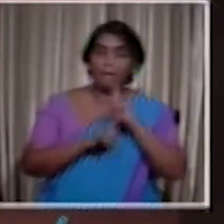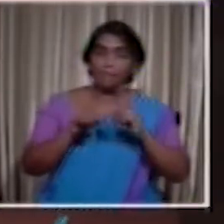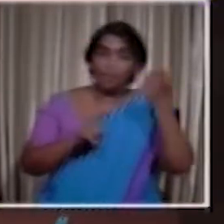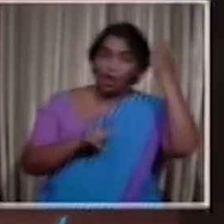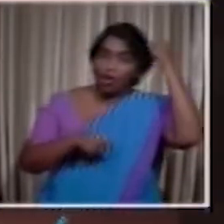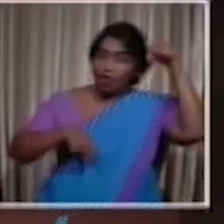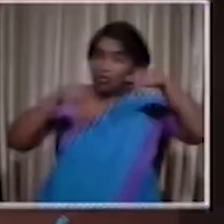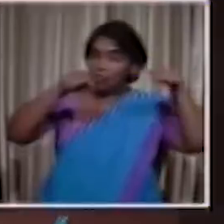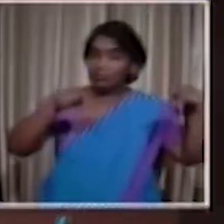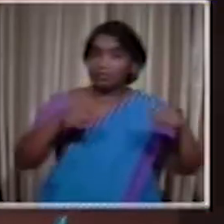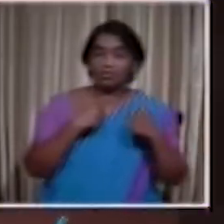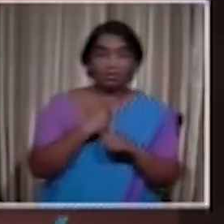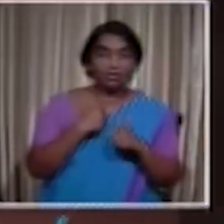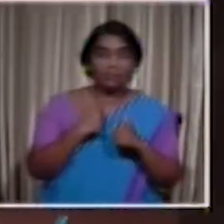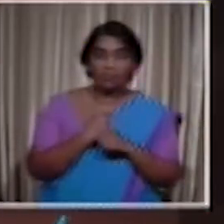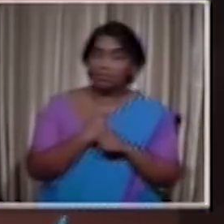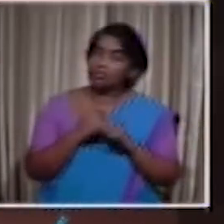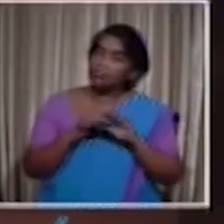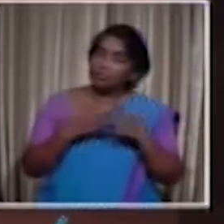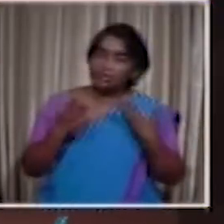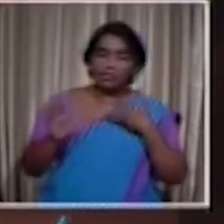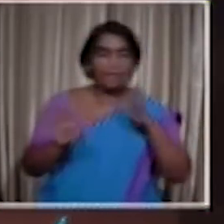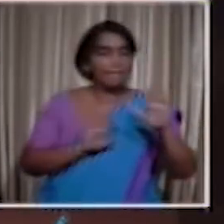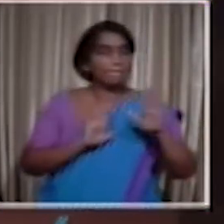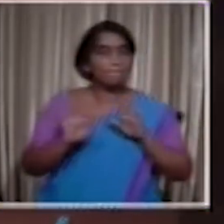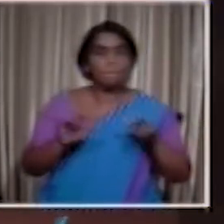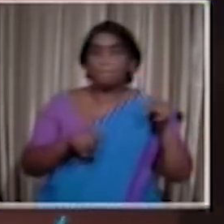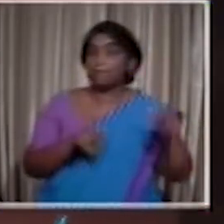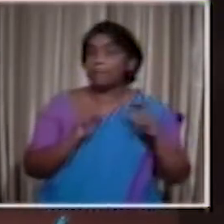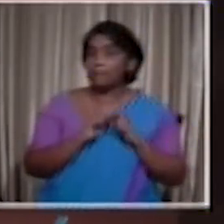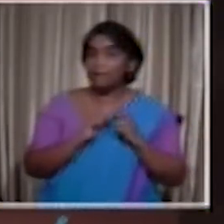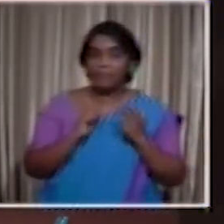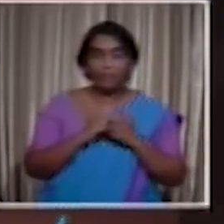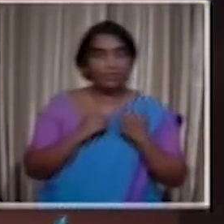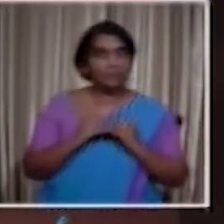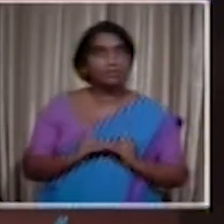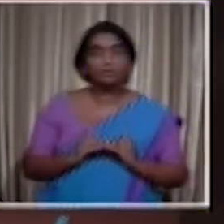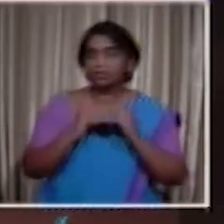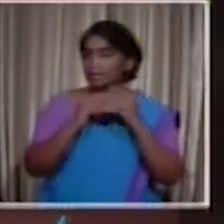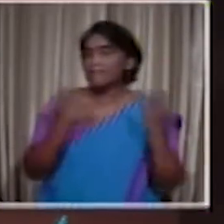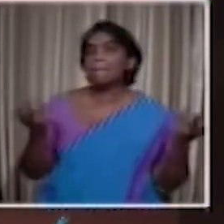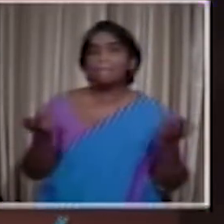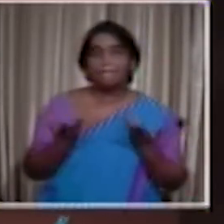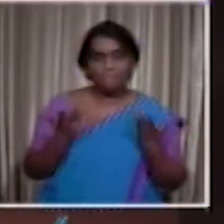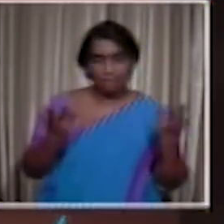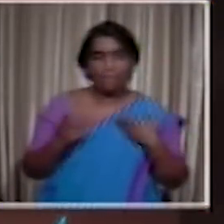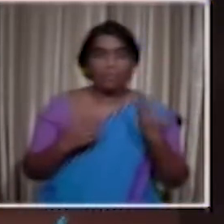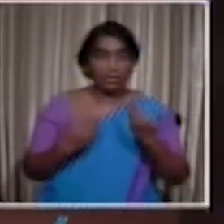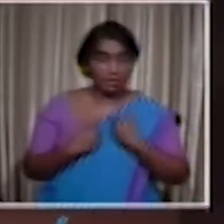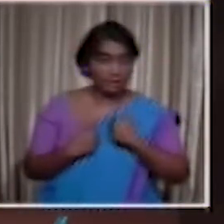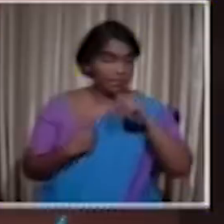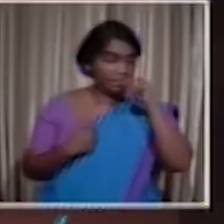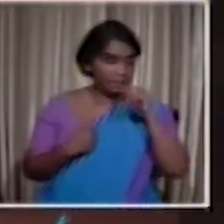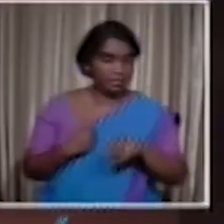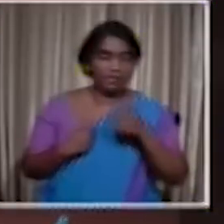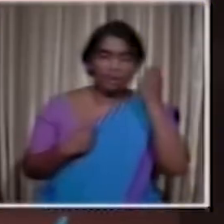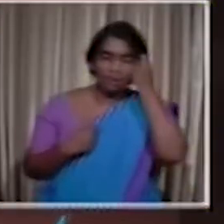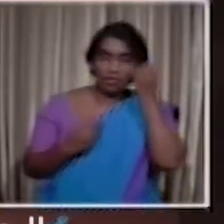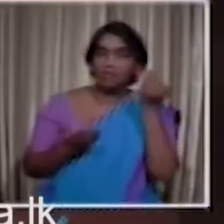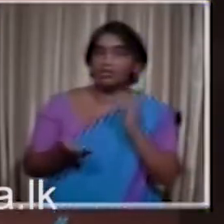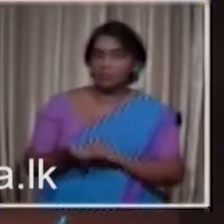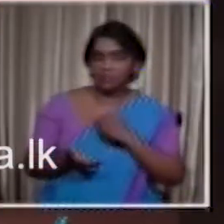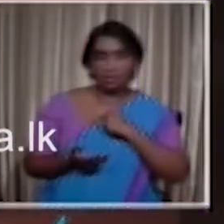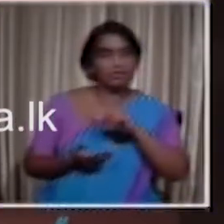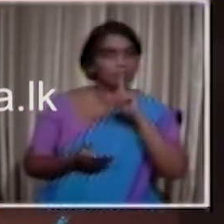තුල අටවා ගන්නලද කවර පාලනයකින් හෝ මේ අර්බුදයෙන් ගොඩීමේ හැකියාවක් නැහැ. ඒ නිසා මාගේ නිශ්චිත යෝජනාව නැවතත් මා